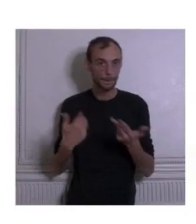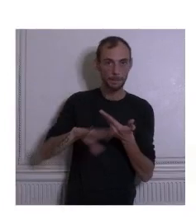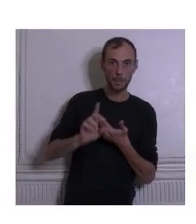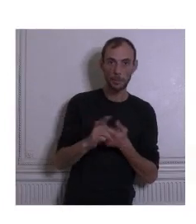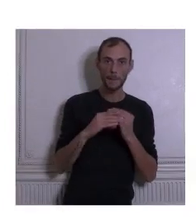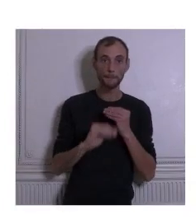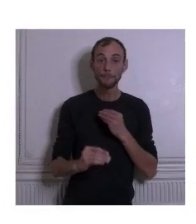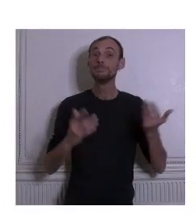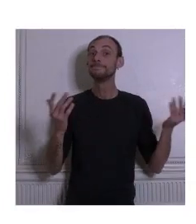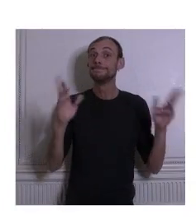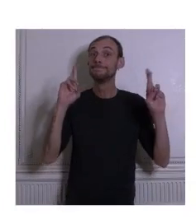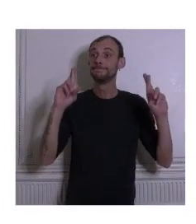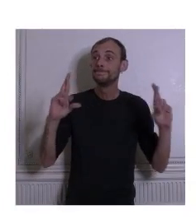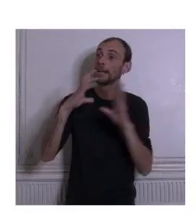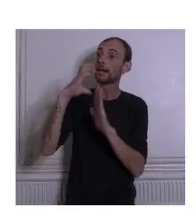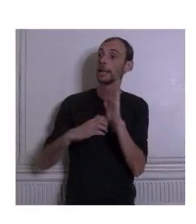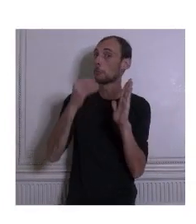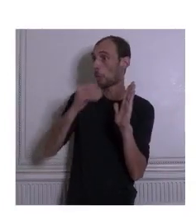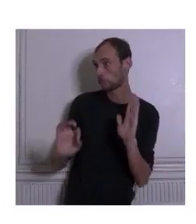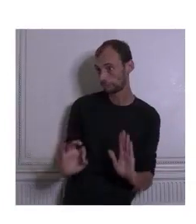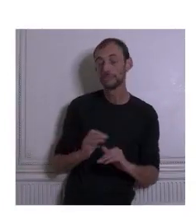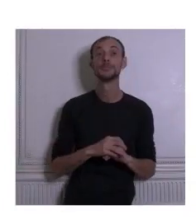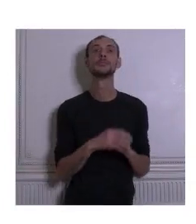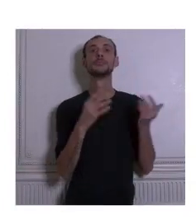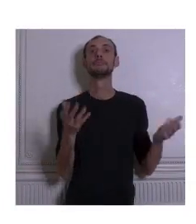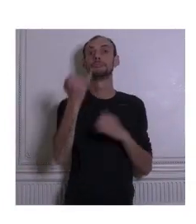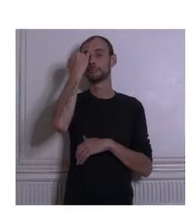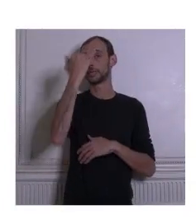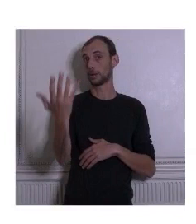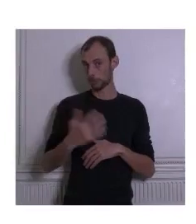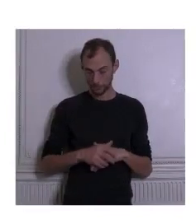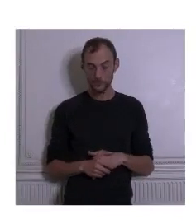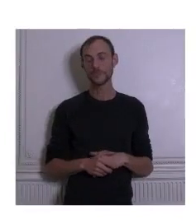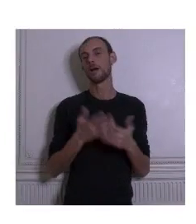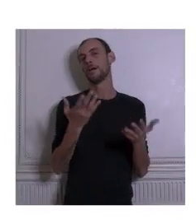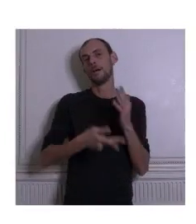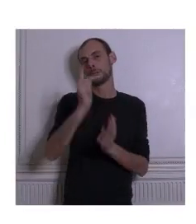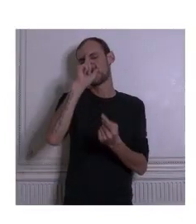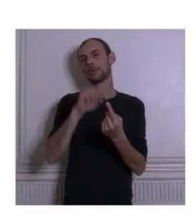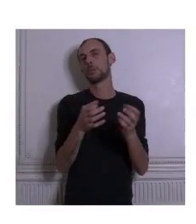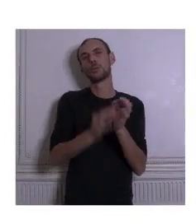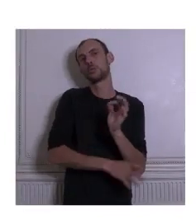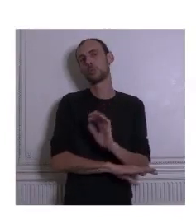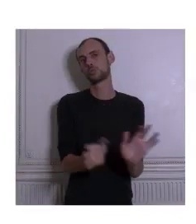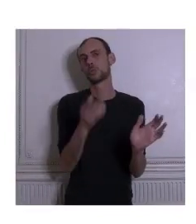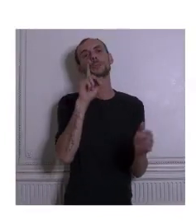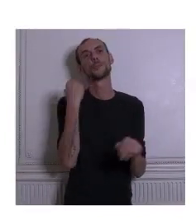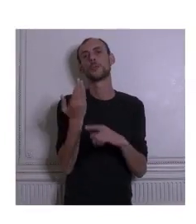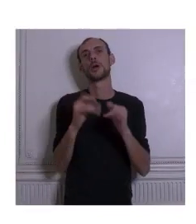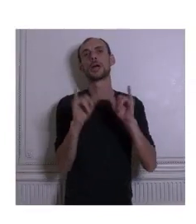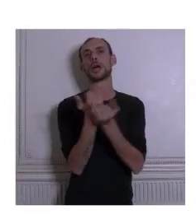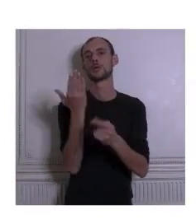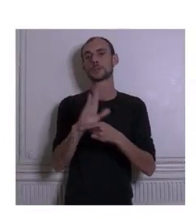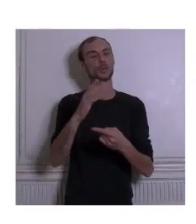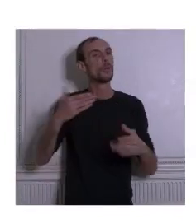peut avoir des solutions le temps que la métropole nous raccorde la piscine avec des énergies décarbonées? Et est-ce qu'on peut trouver une solution intermédiaire qui nous